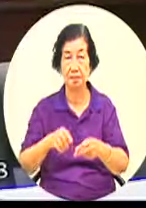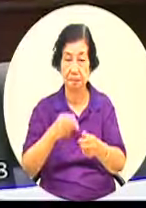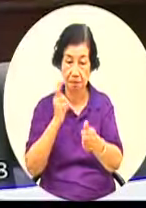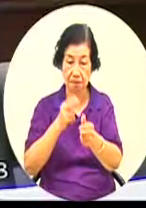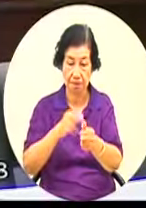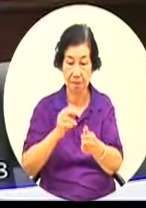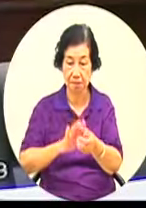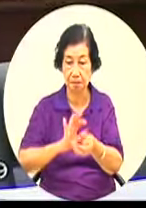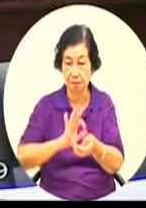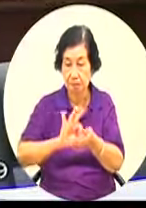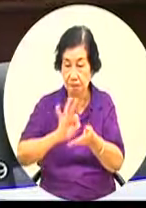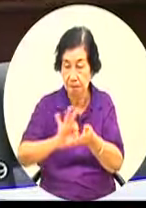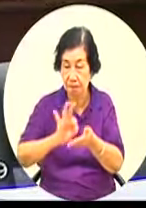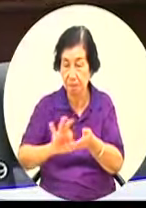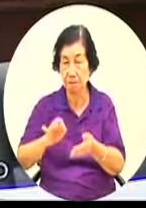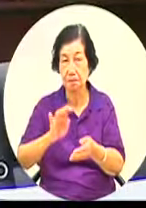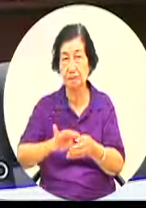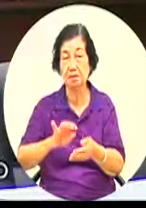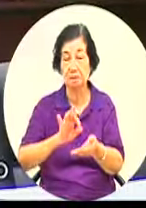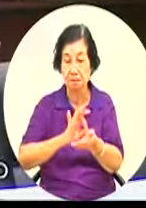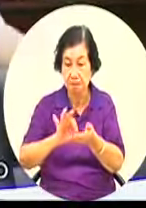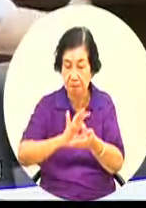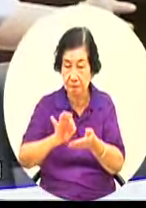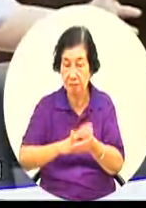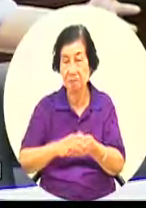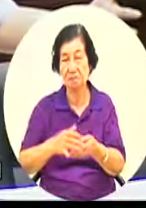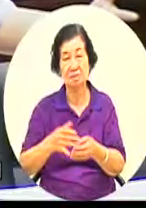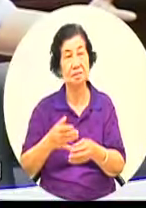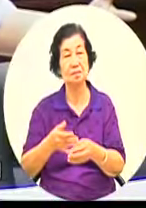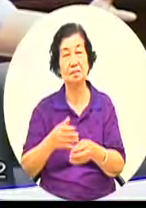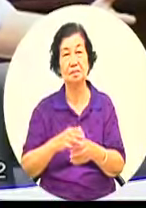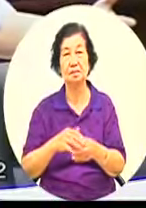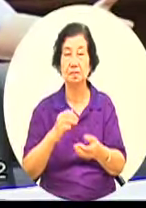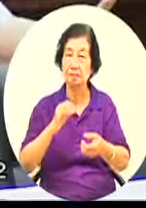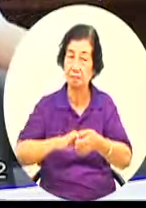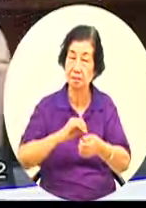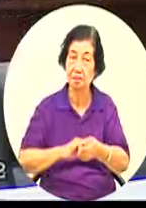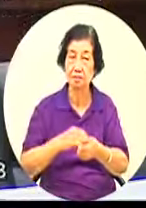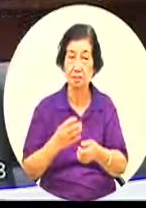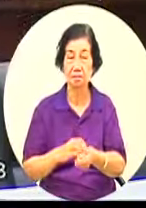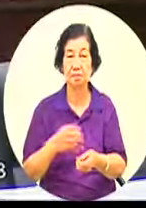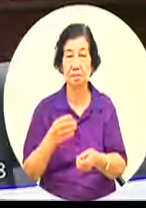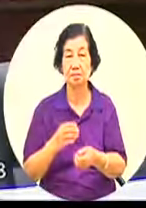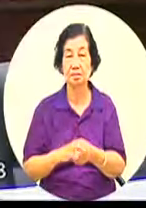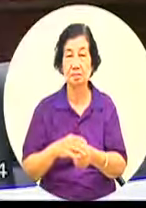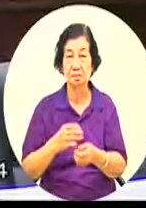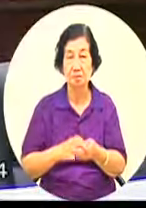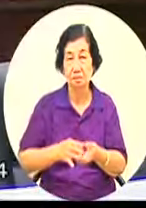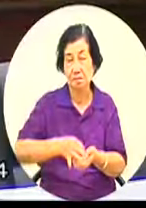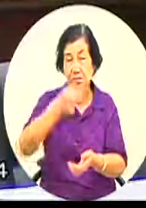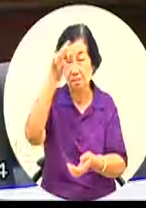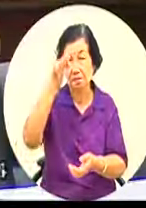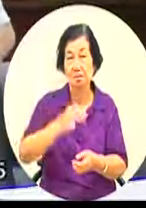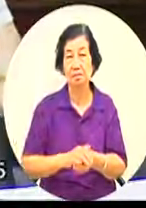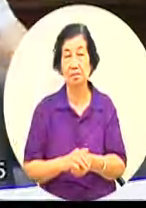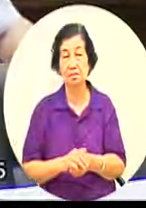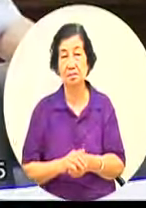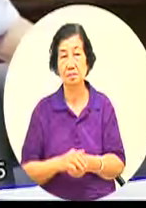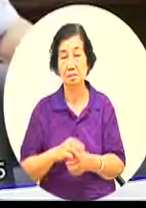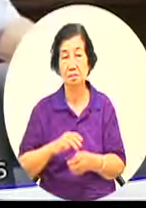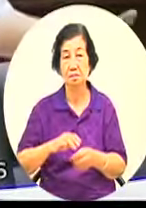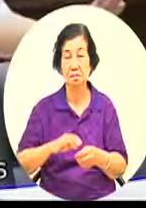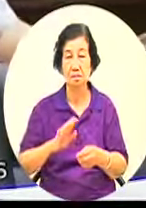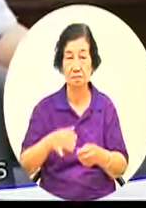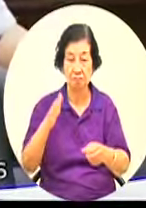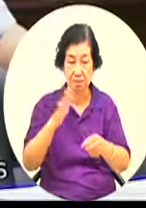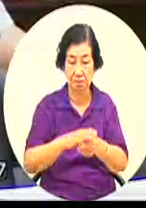觉得并不多，不管是小班，而且让这些有些可能他没有办法去补习的，有些中低收入也好，